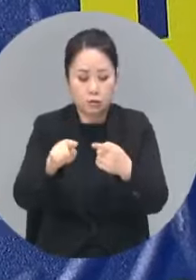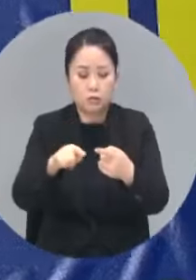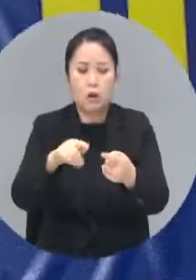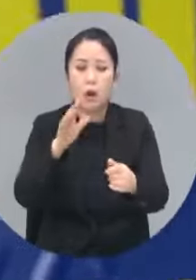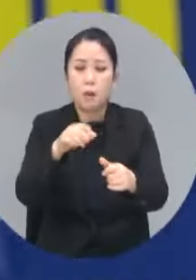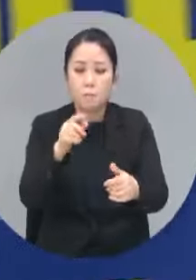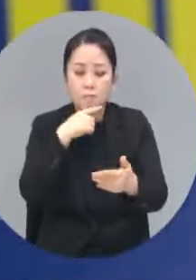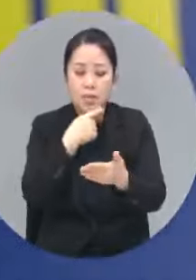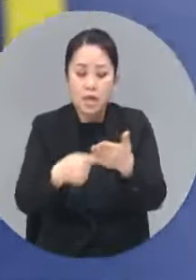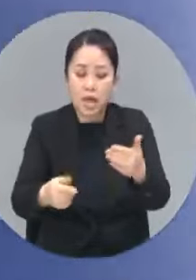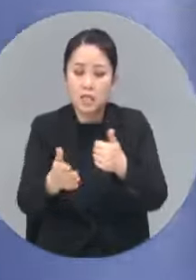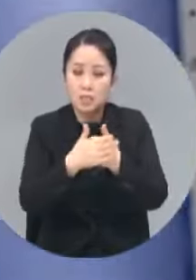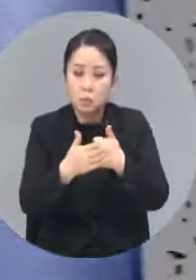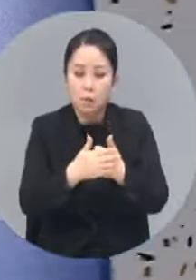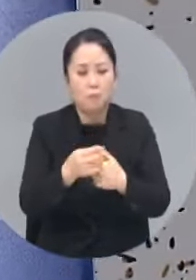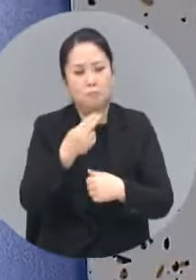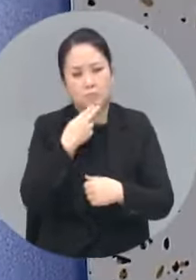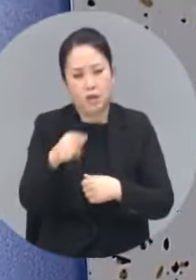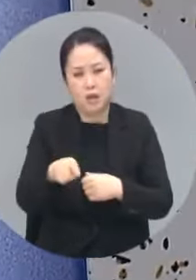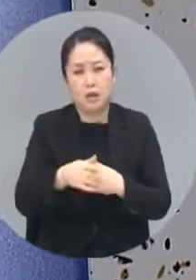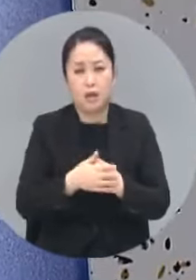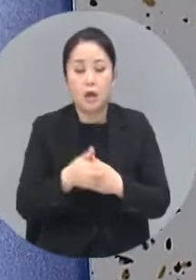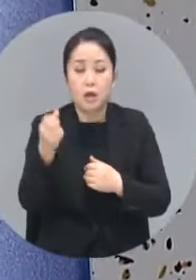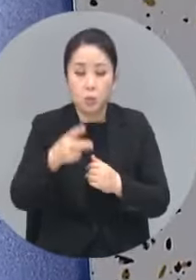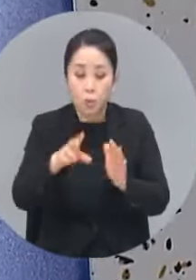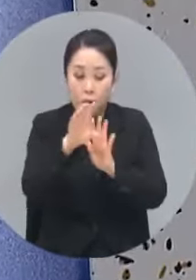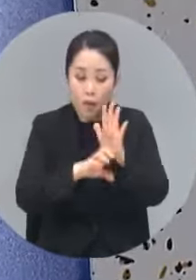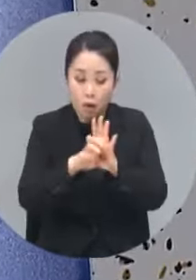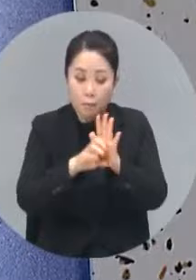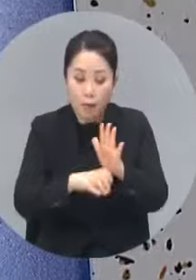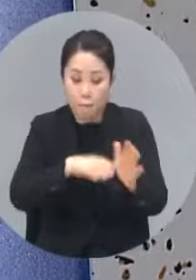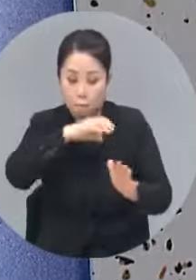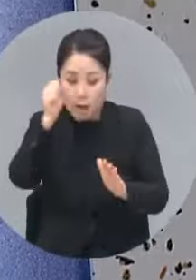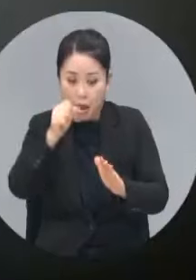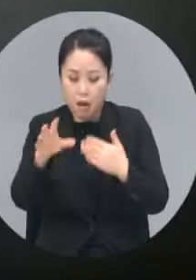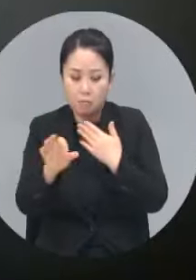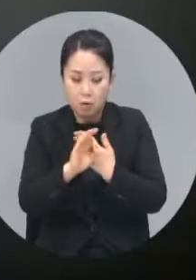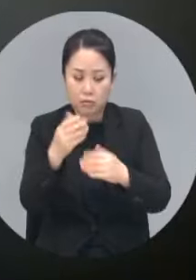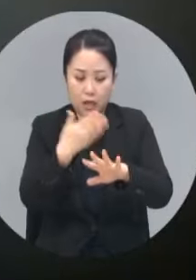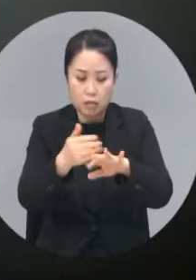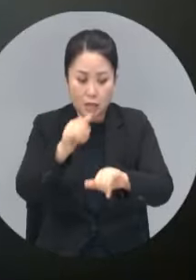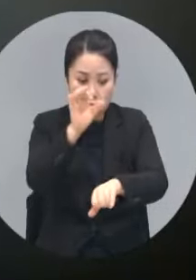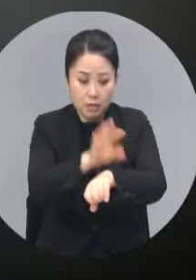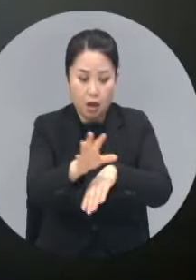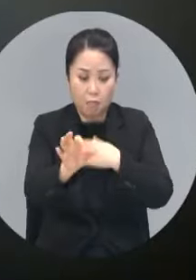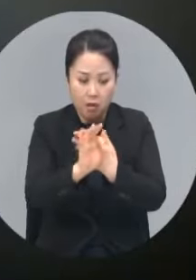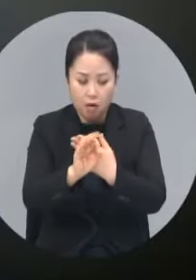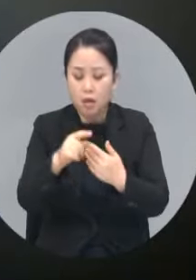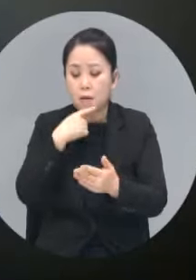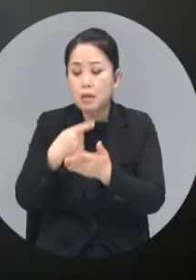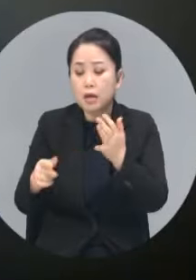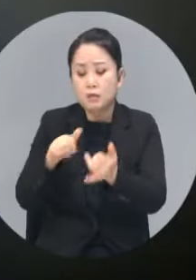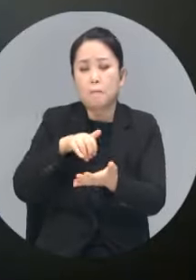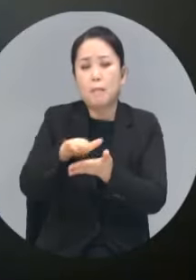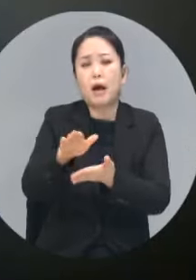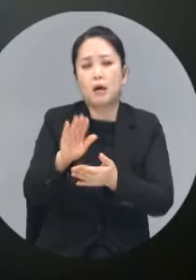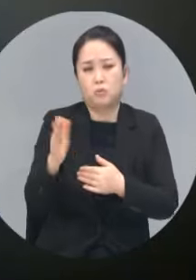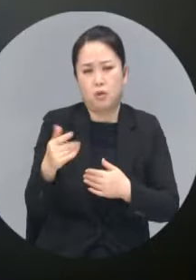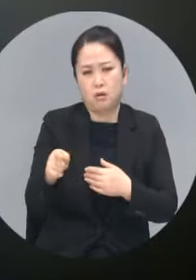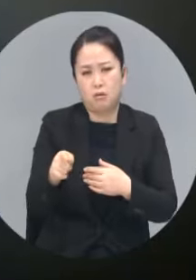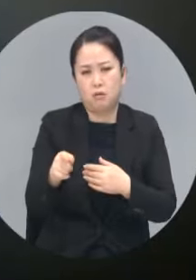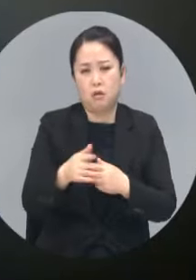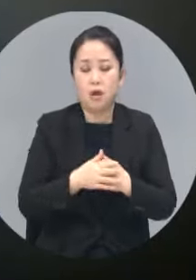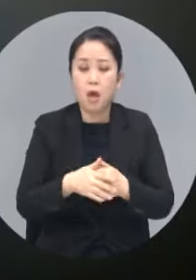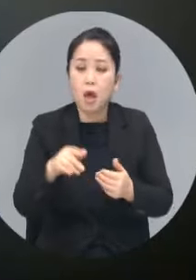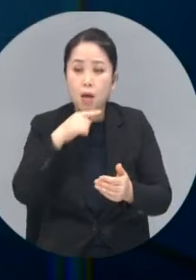경매나 공매로 넘어가 바로 팔리면 피해자들은 쫓겨날 수밖에 없습니다 피해자 등으로 인정받기 위해서 정말 많은 노력을